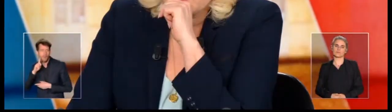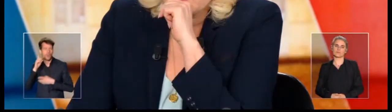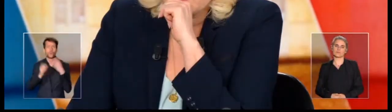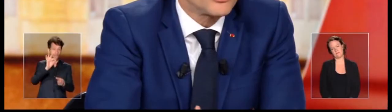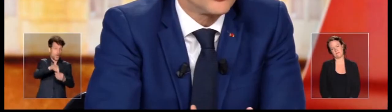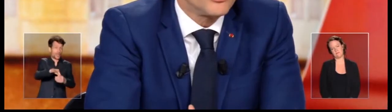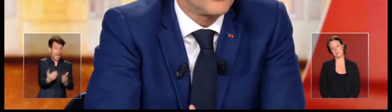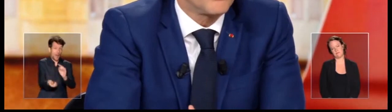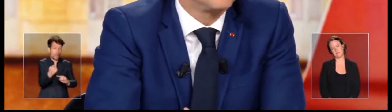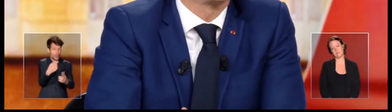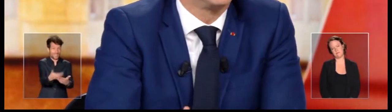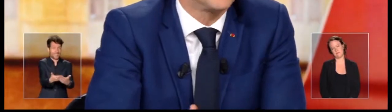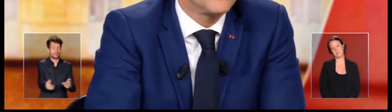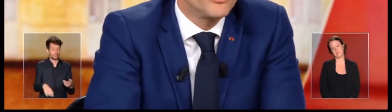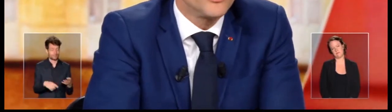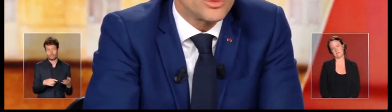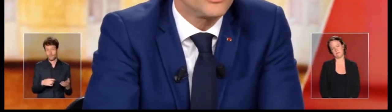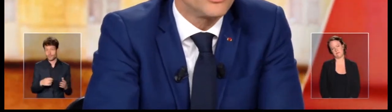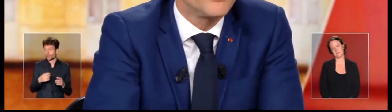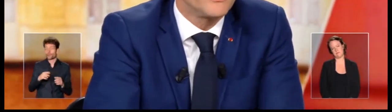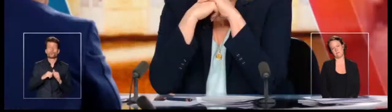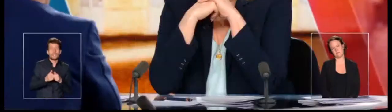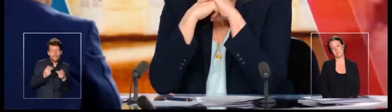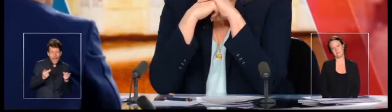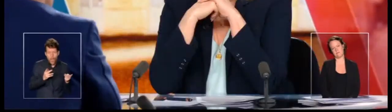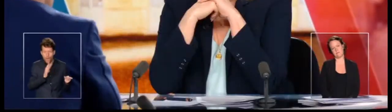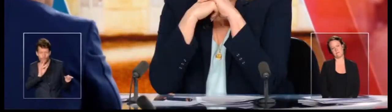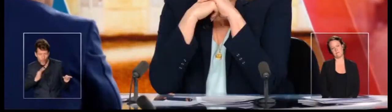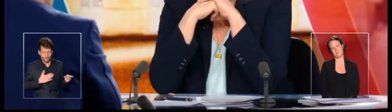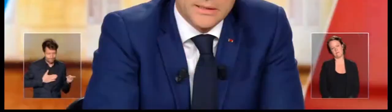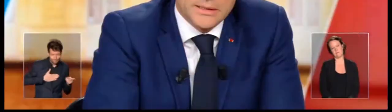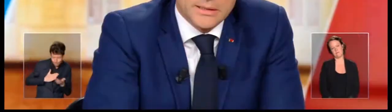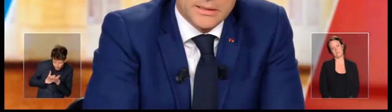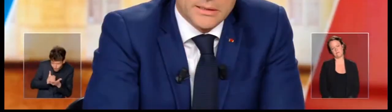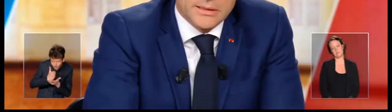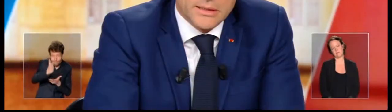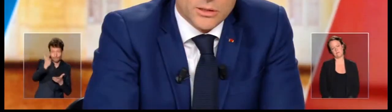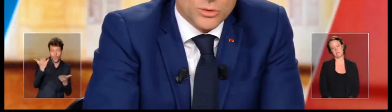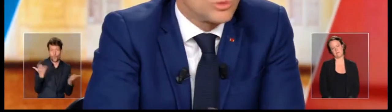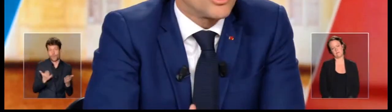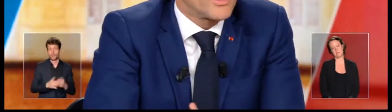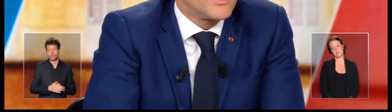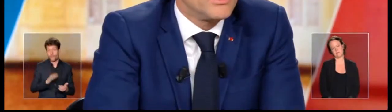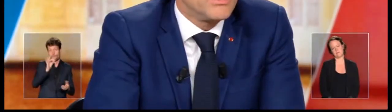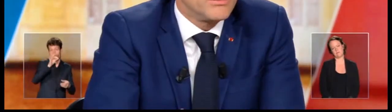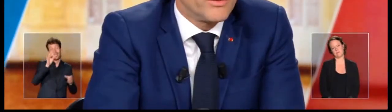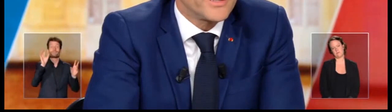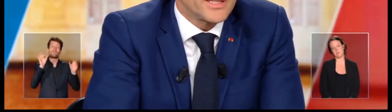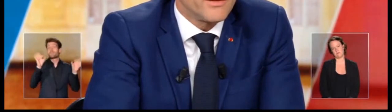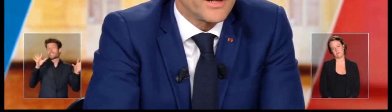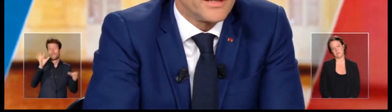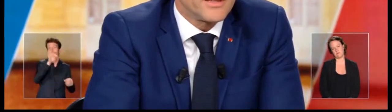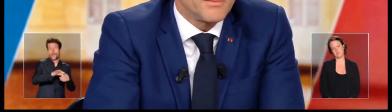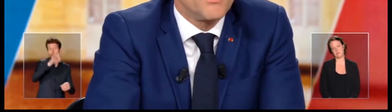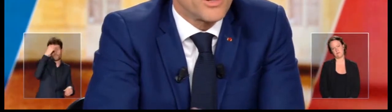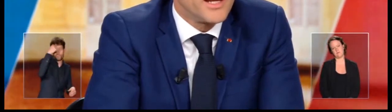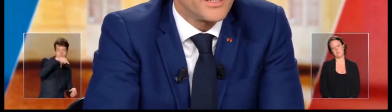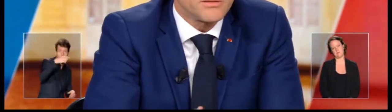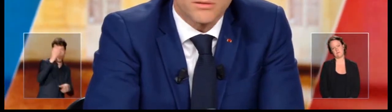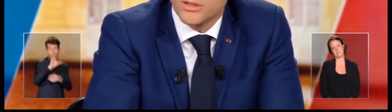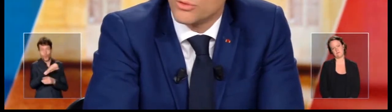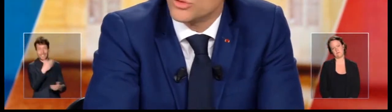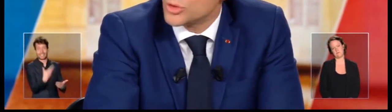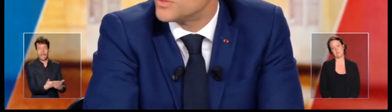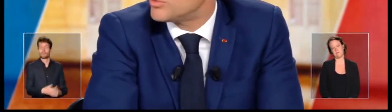référendum pour ou contre ce que nous sommes profondément d'où nous venons ce que nous avons à faire donc je crois que le 24 avril c'est un moment